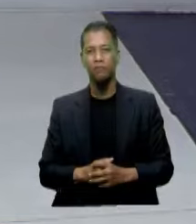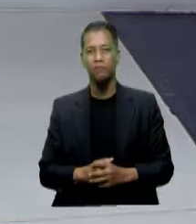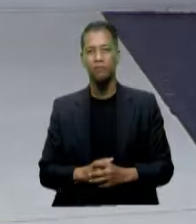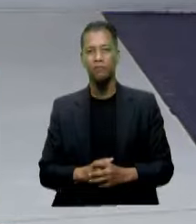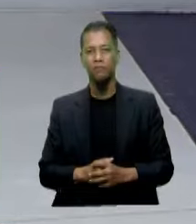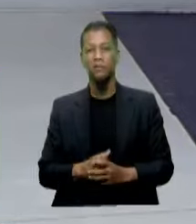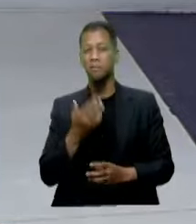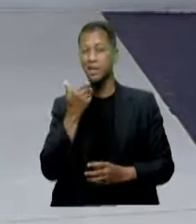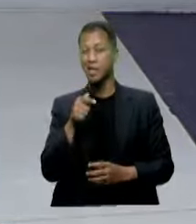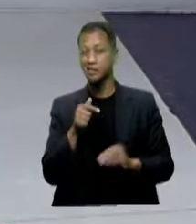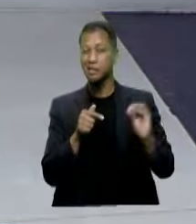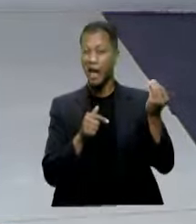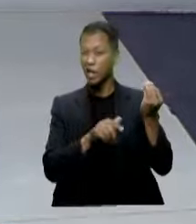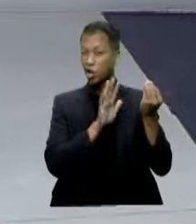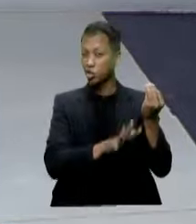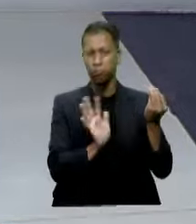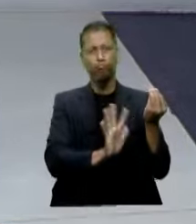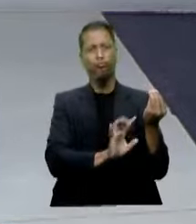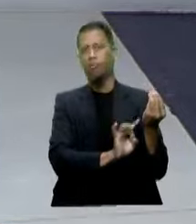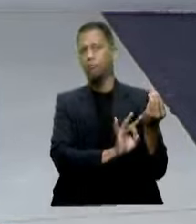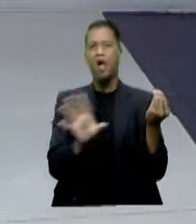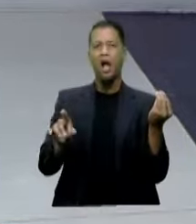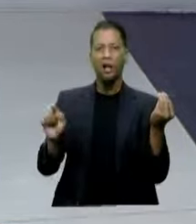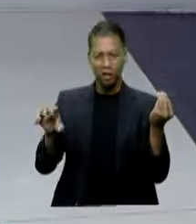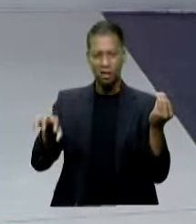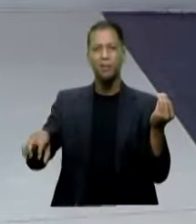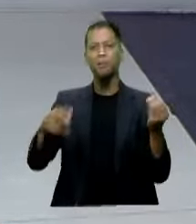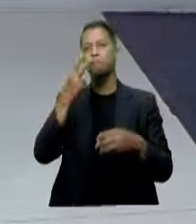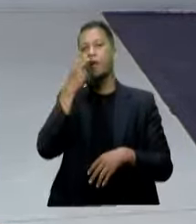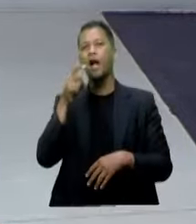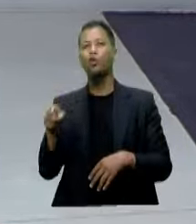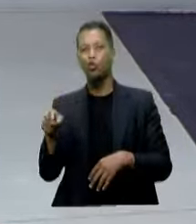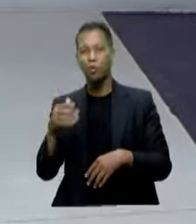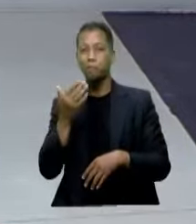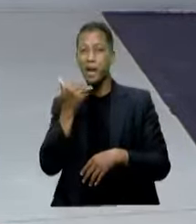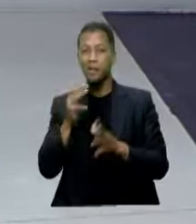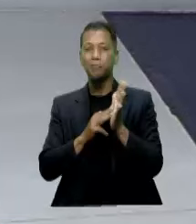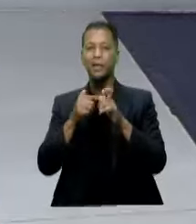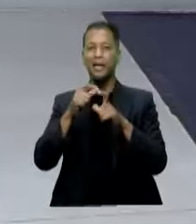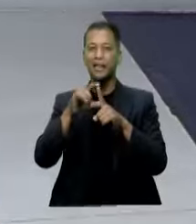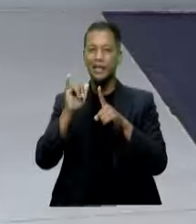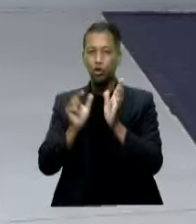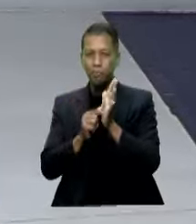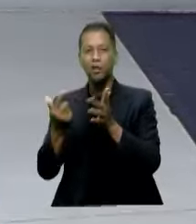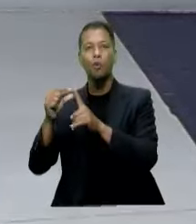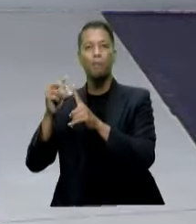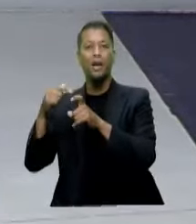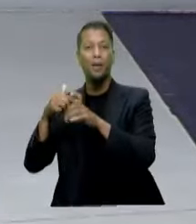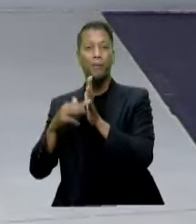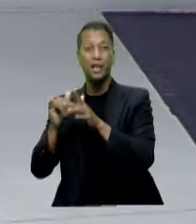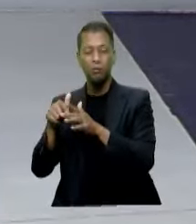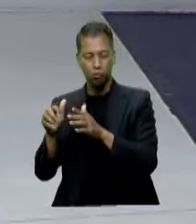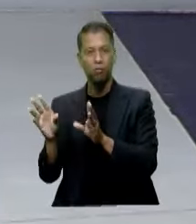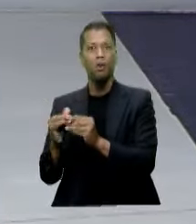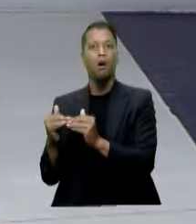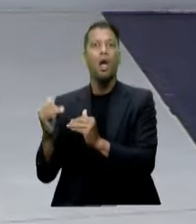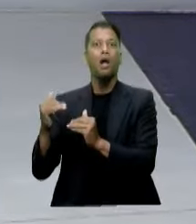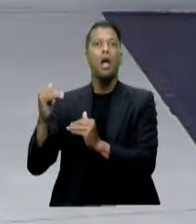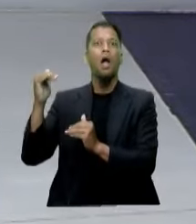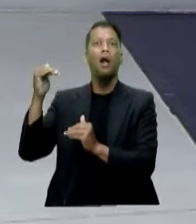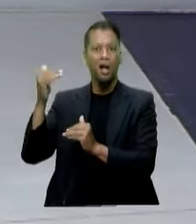ke informasi lain tak hanya di DKI Jakarta harga beras medium dan premium di Bandung Jawa Barat juga terus melonjak mencapai